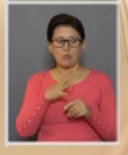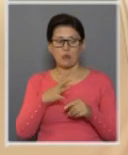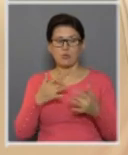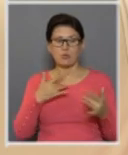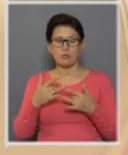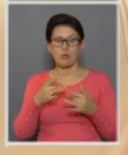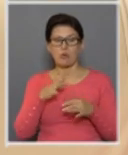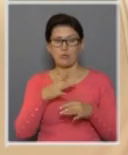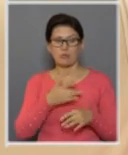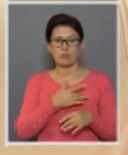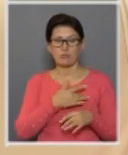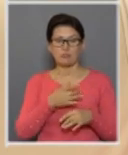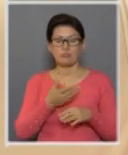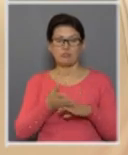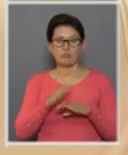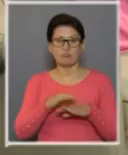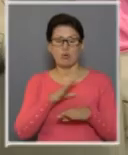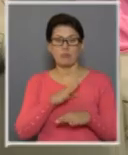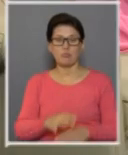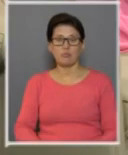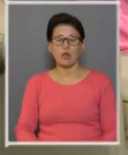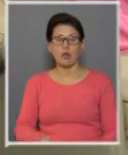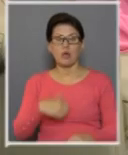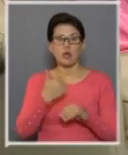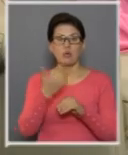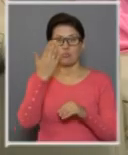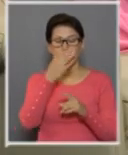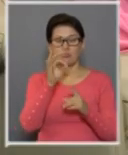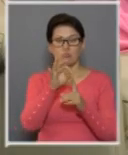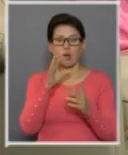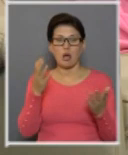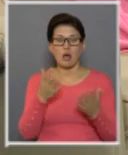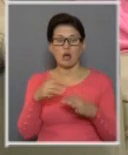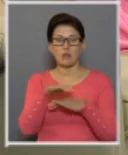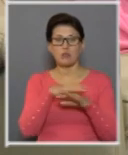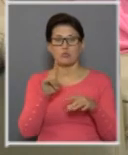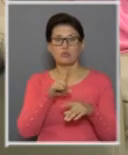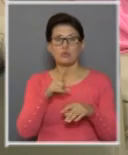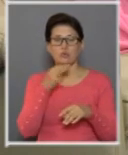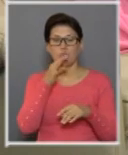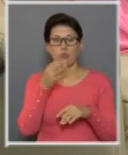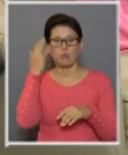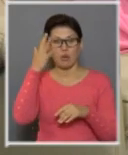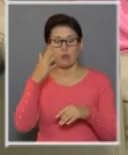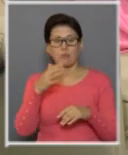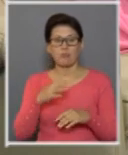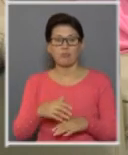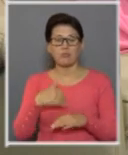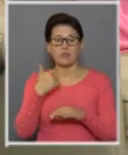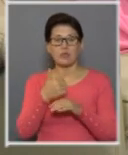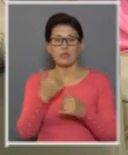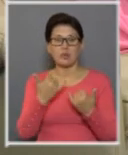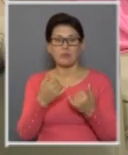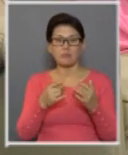сахналар өте көп, жүрекке ауыр тиеді. Енді негізгі бұл киноның негізгі мақсаты не? Сонда халыққа айтар ойы не? Мақсаты негізі